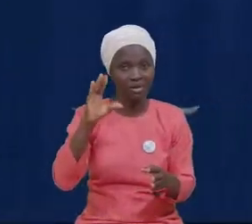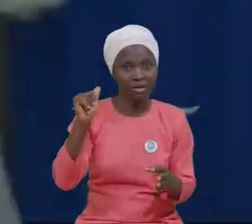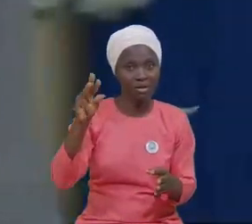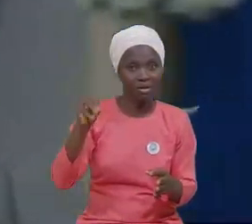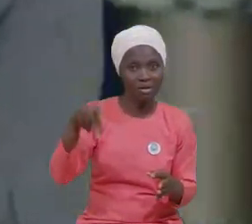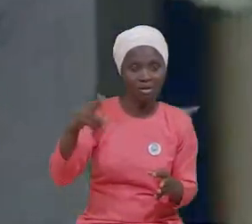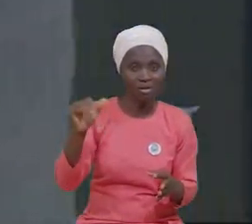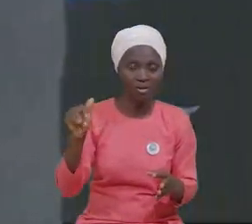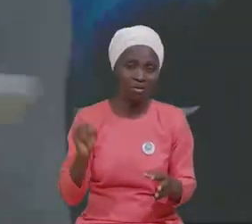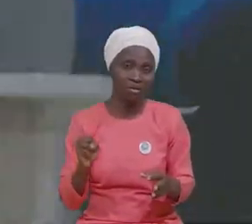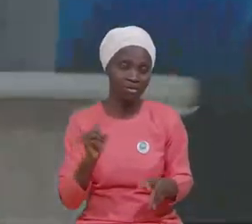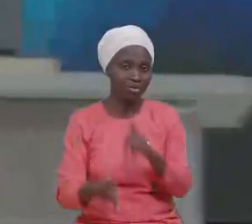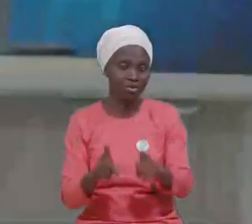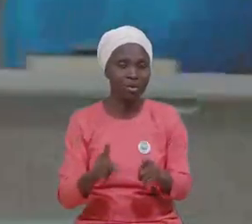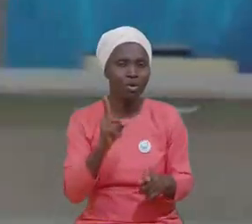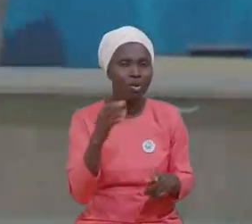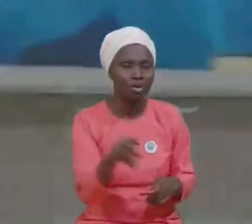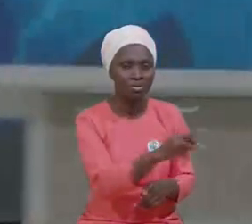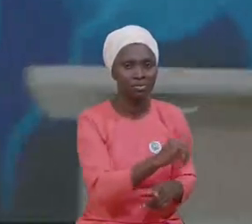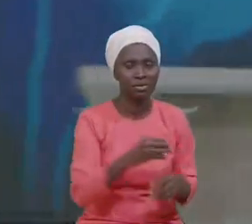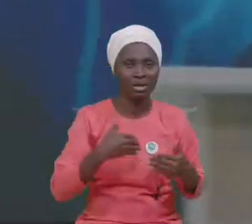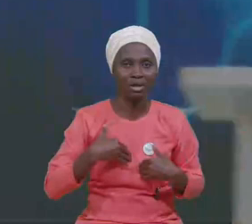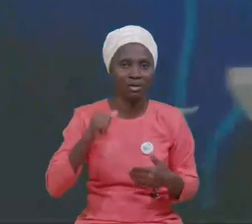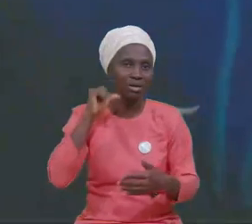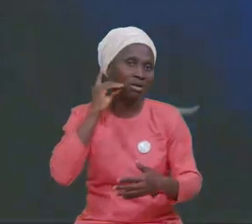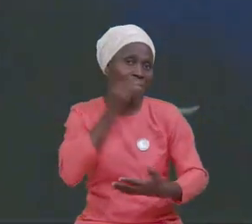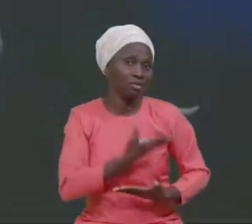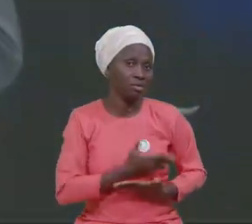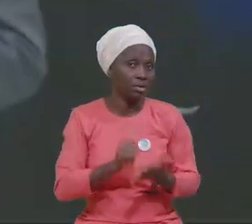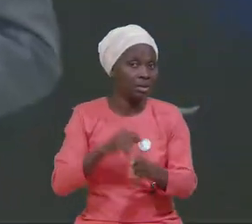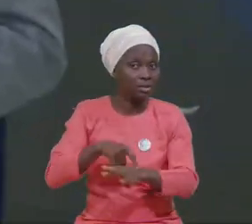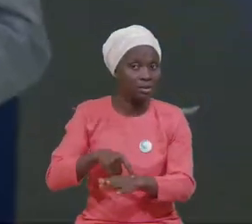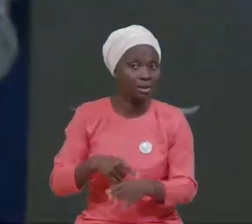les étudiants et l'un des dirigeants du campus avait une fille